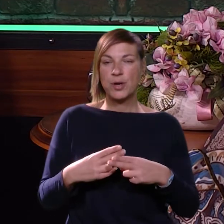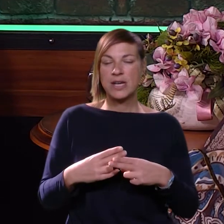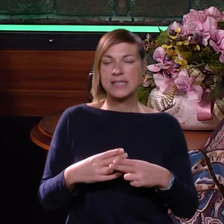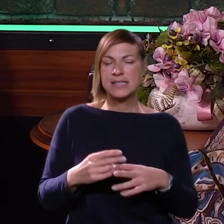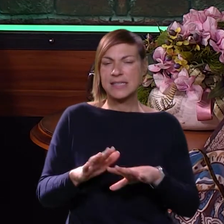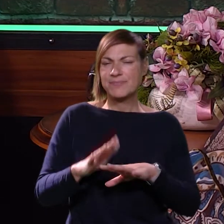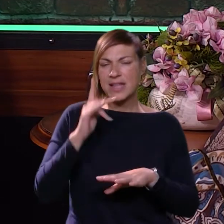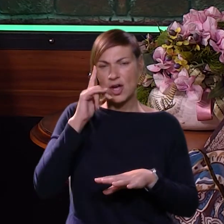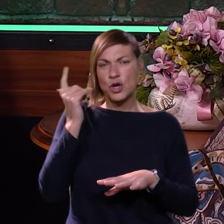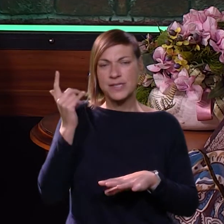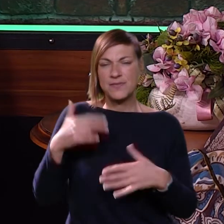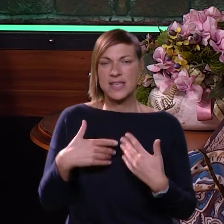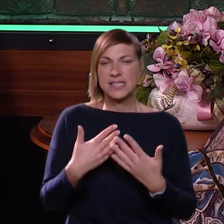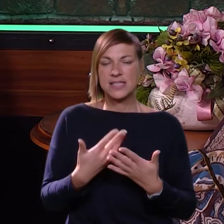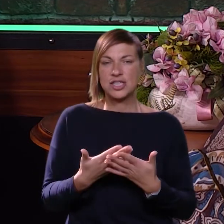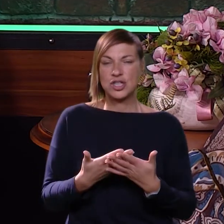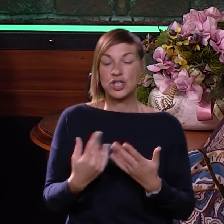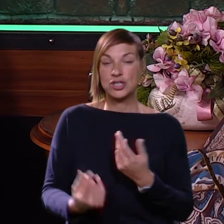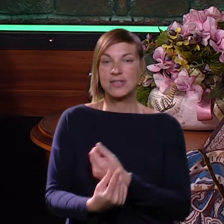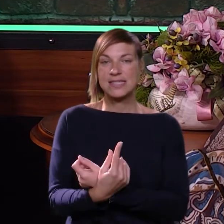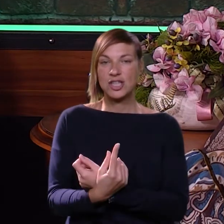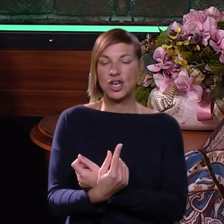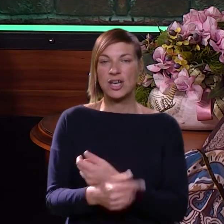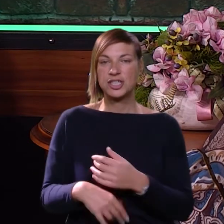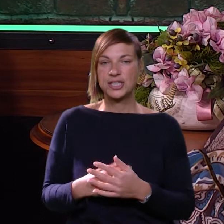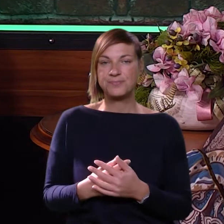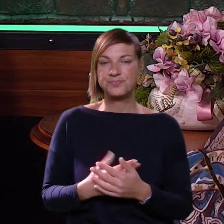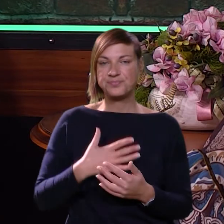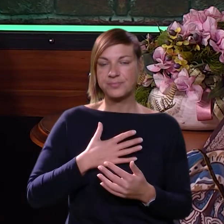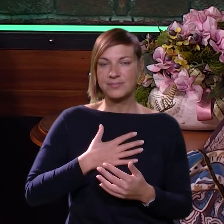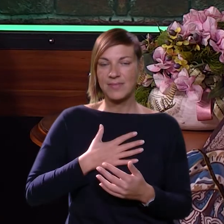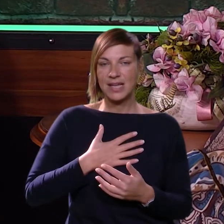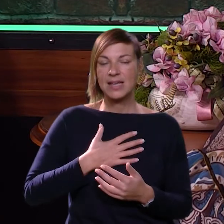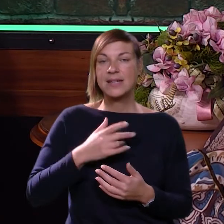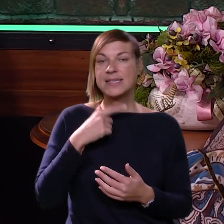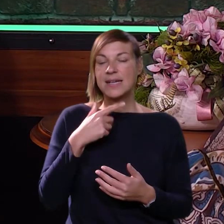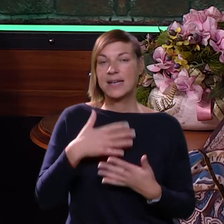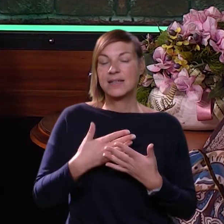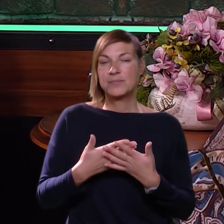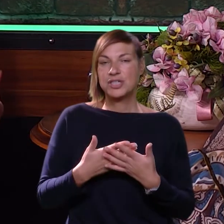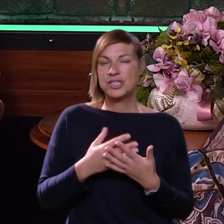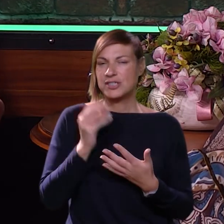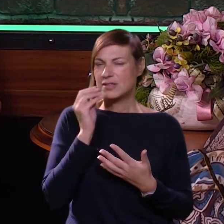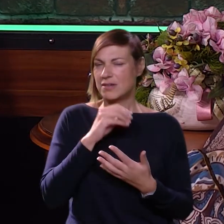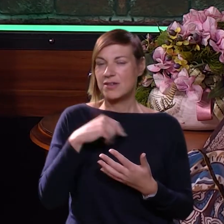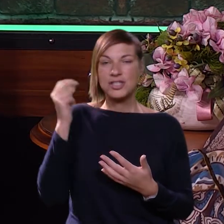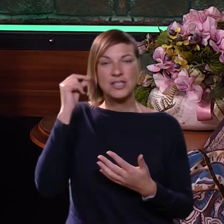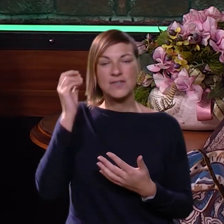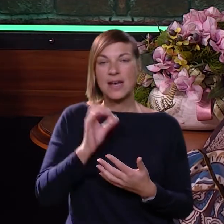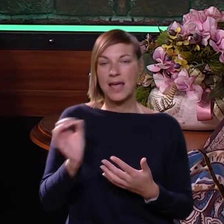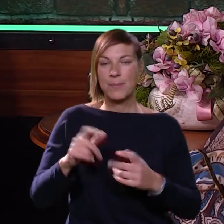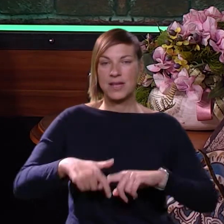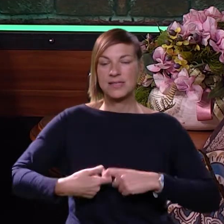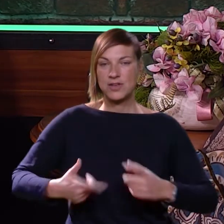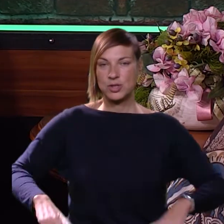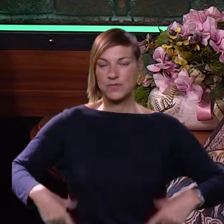je da osvijestiš ono što ti se događa. Dakle, ja sam rekla, možda će to grubo zvučati, ali da je najbolja